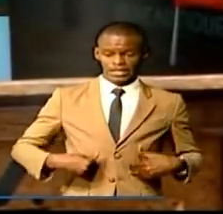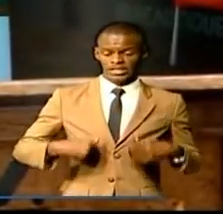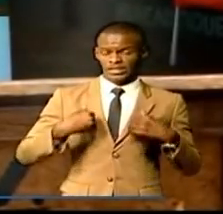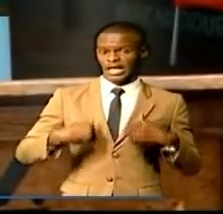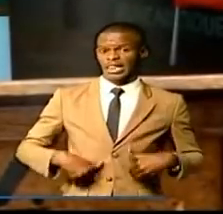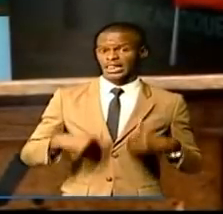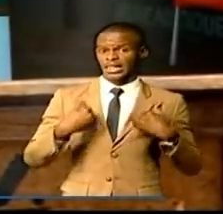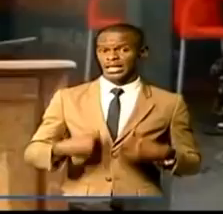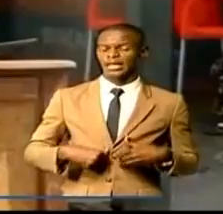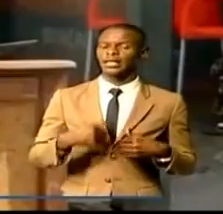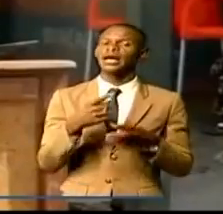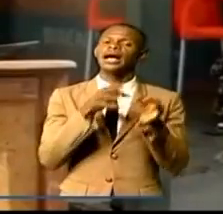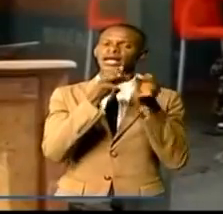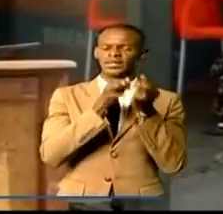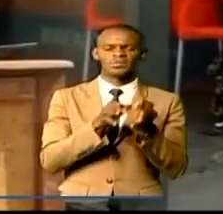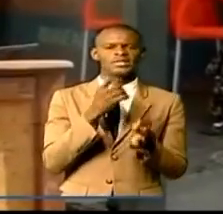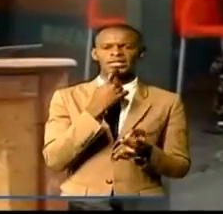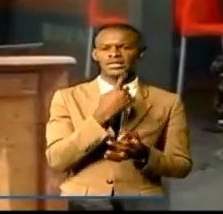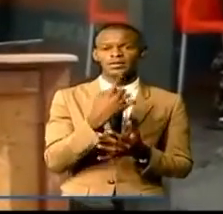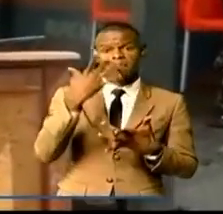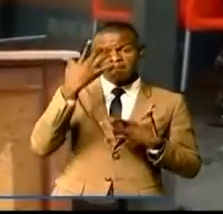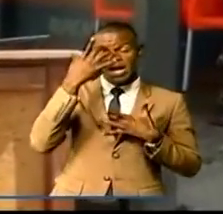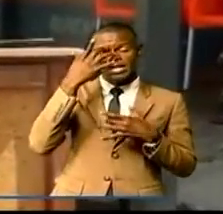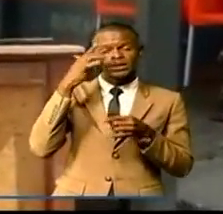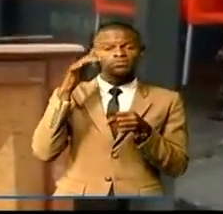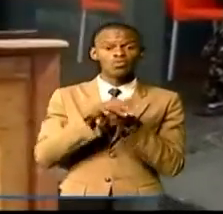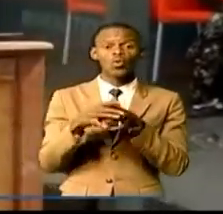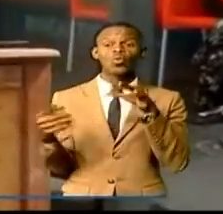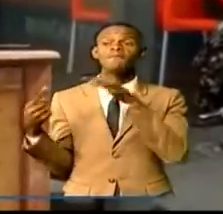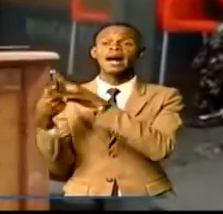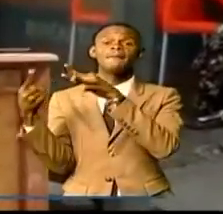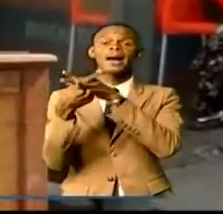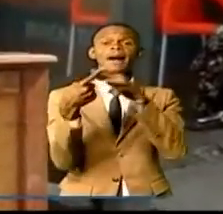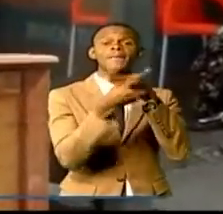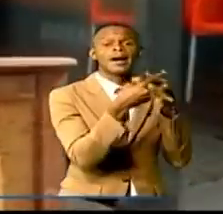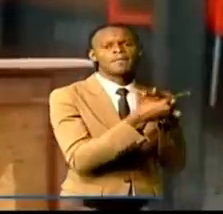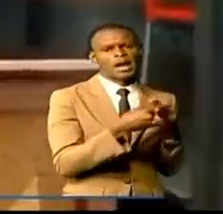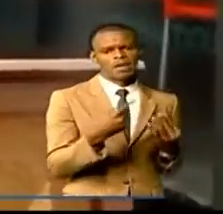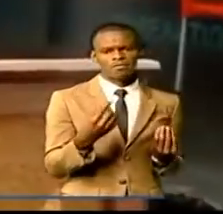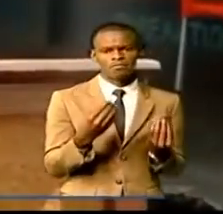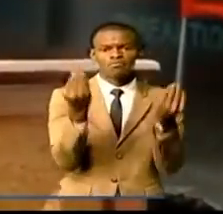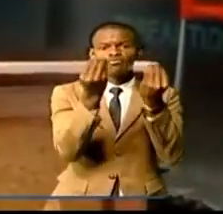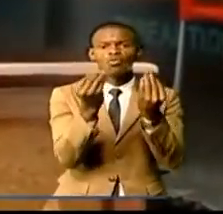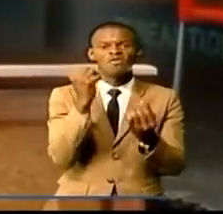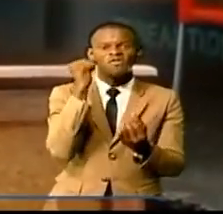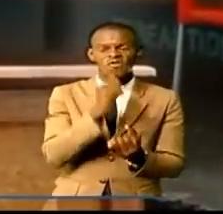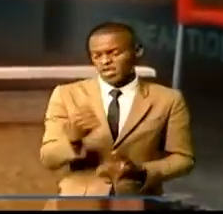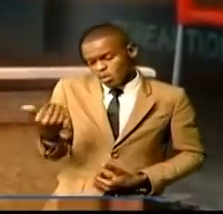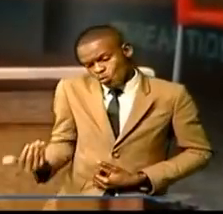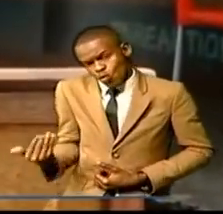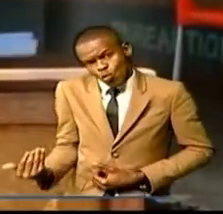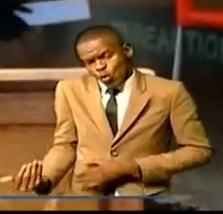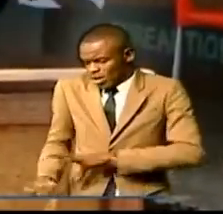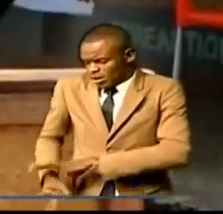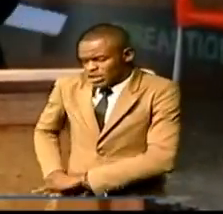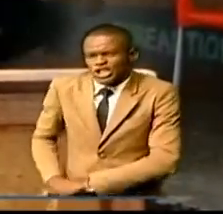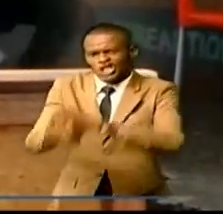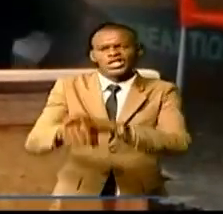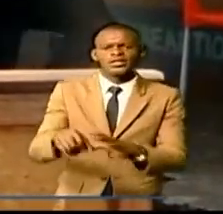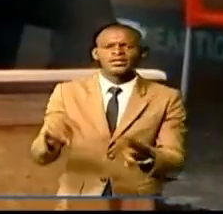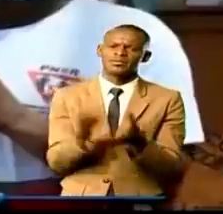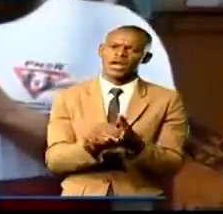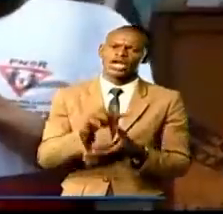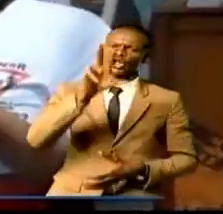souffrantes de cette maladie, alors que Mme Brigitte de l'INFPA a noté les causes profondes de cette maladie, notamment